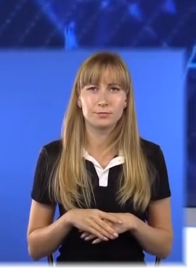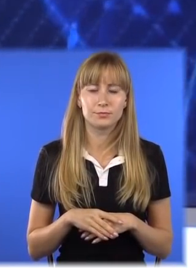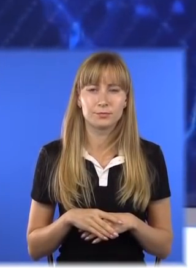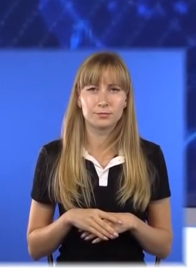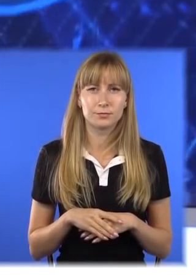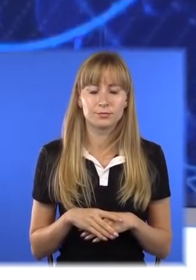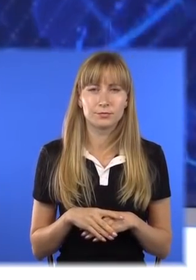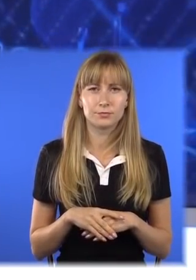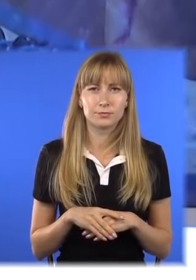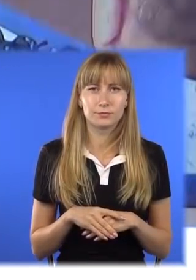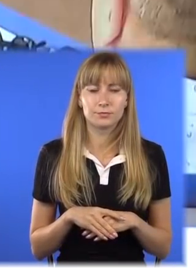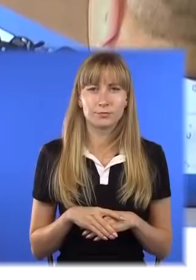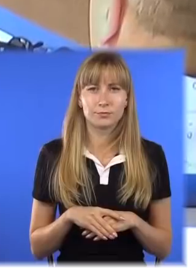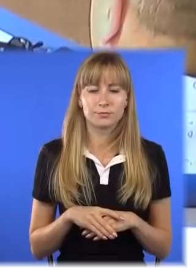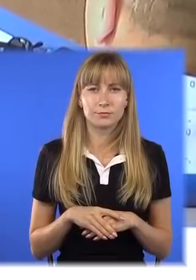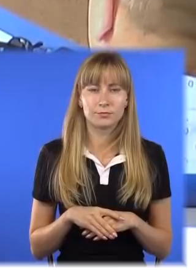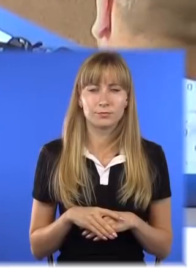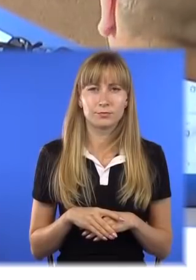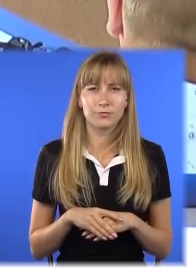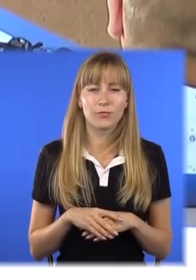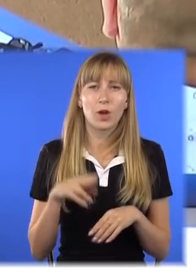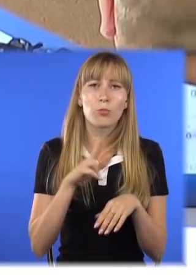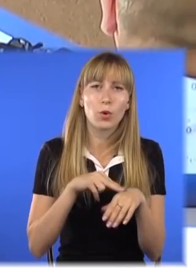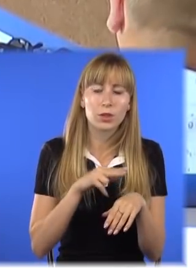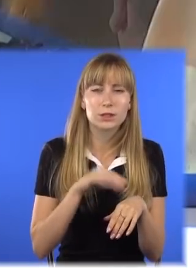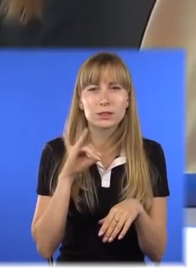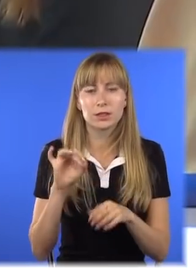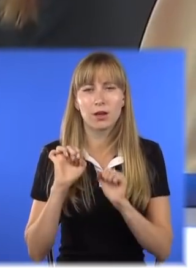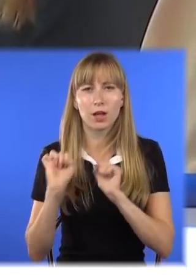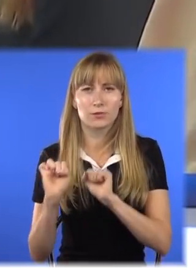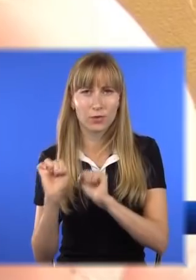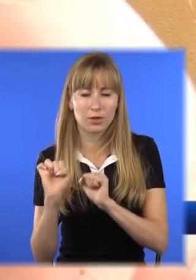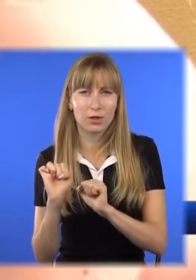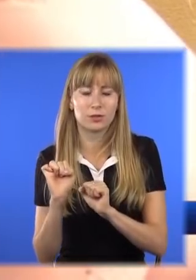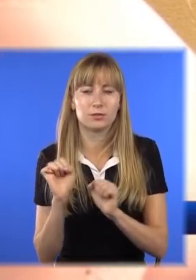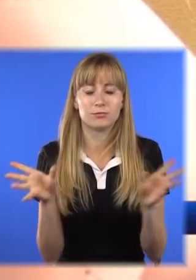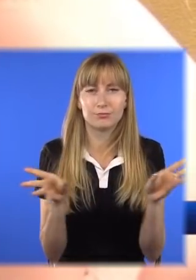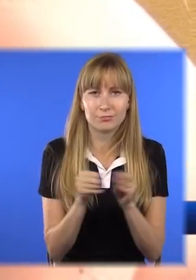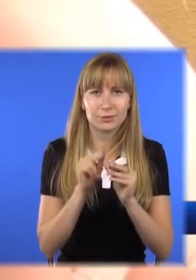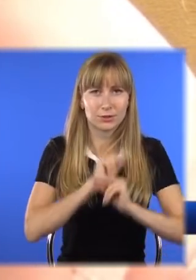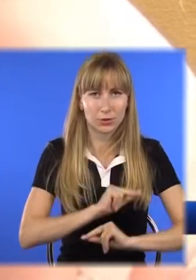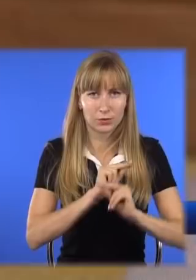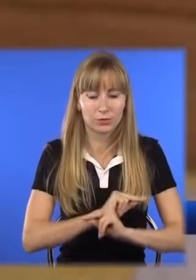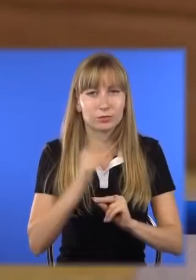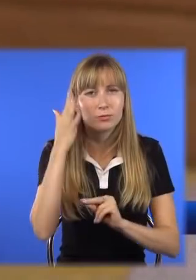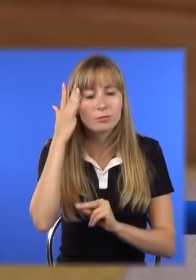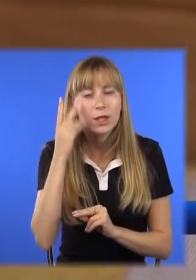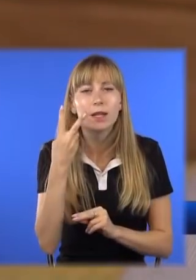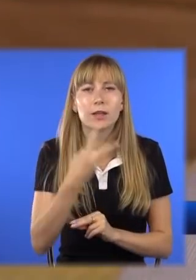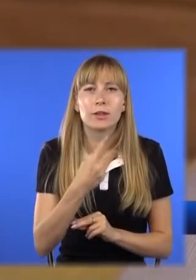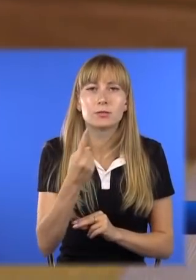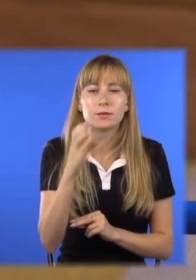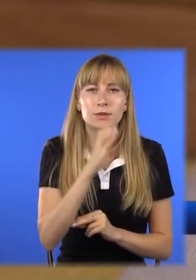Поліція та адвокати – кроки до співпраці. 21 вересня у стінах Криворізького факультету Дніпропетровського